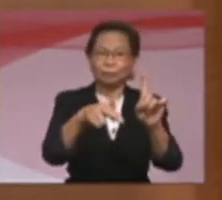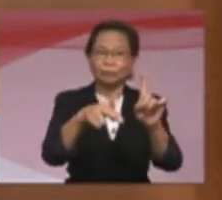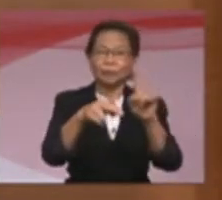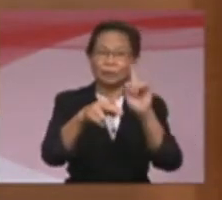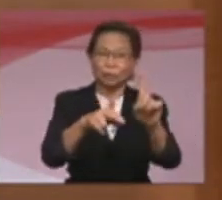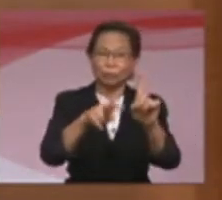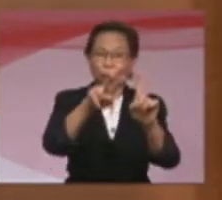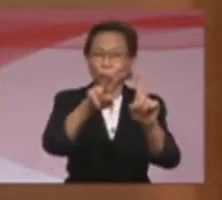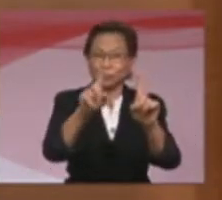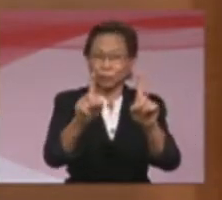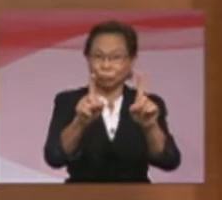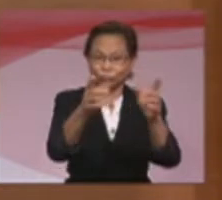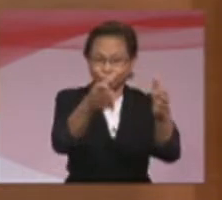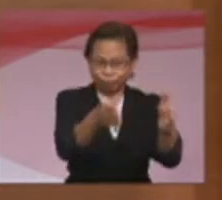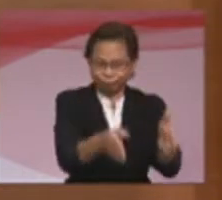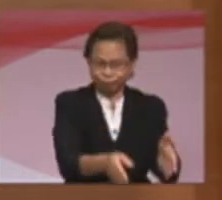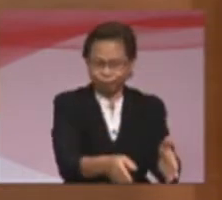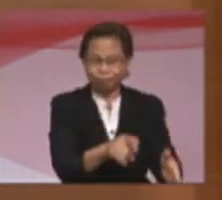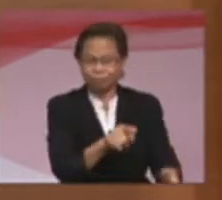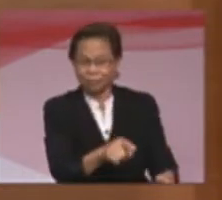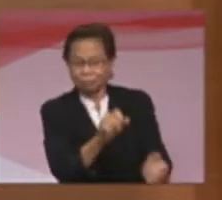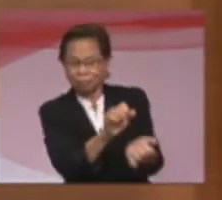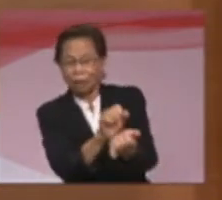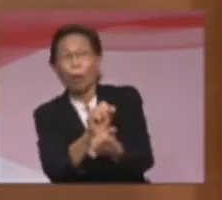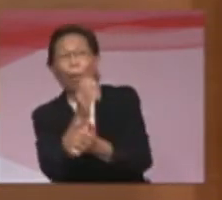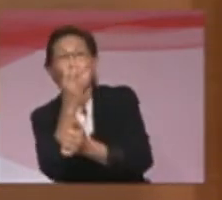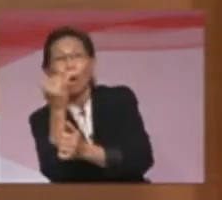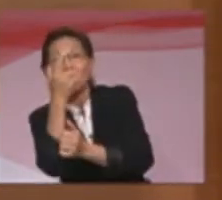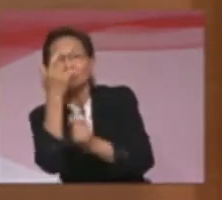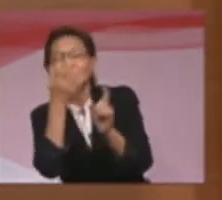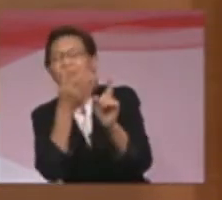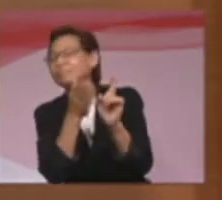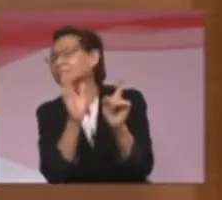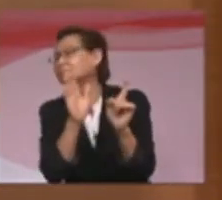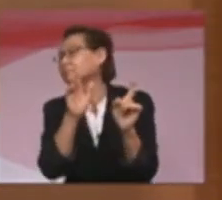121 individu di atas kesalahan engkar arahan